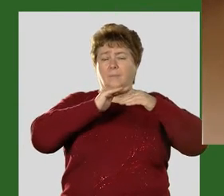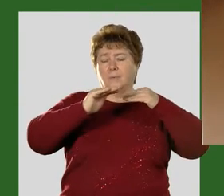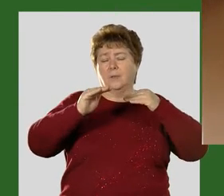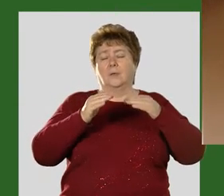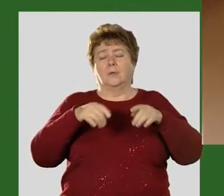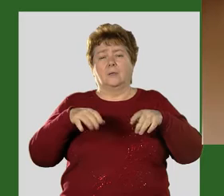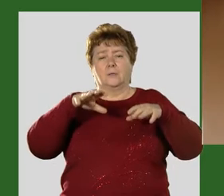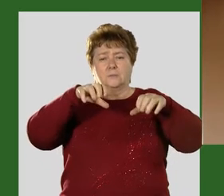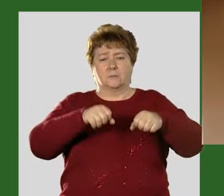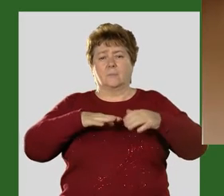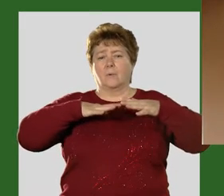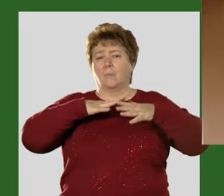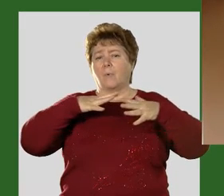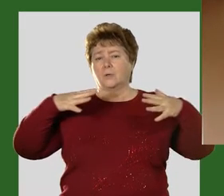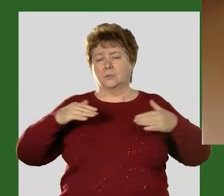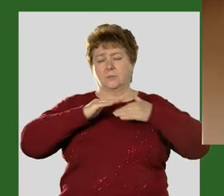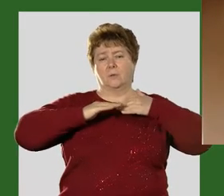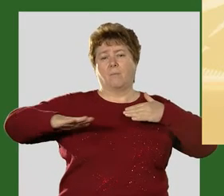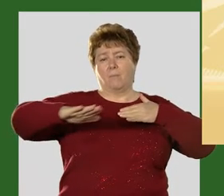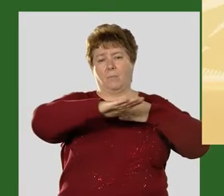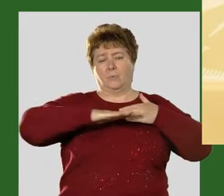и занимают большие площади.